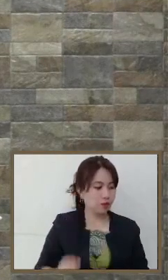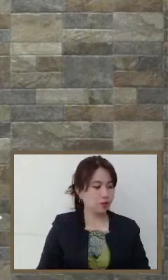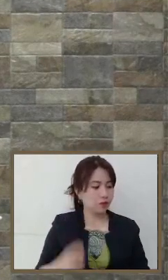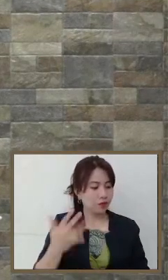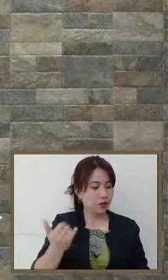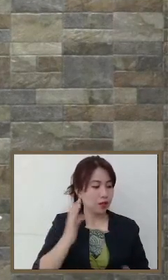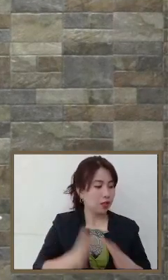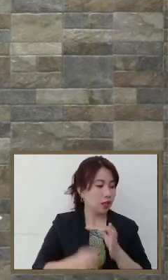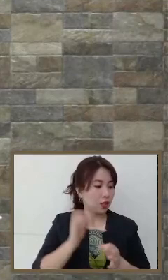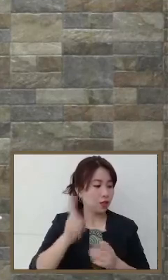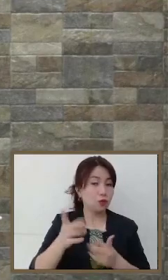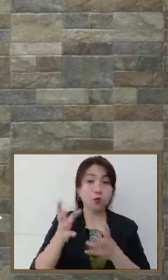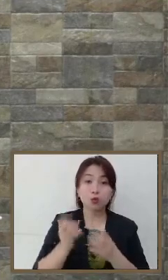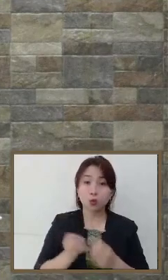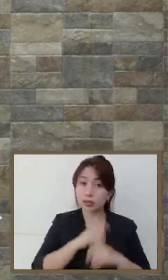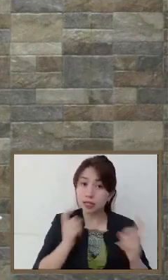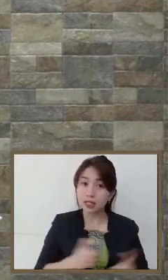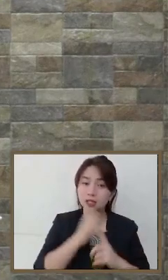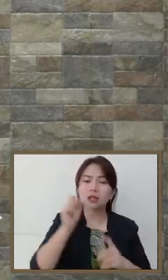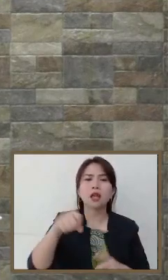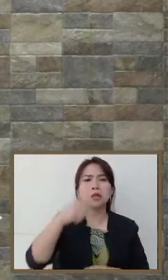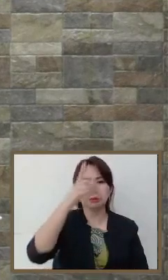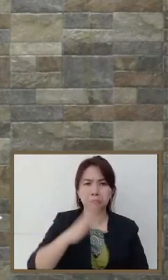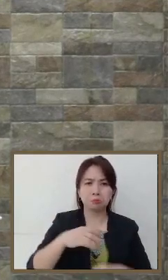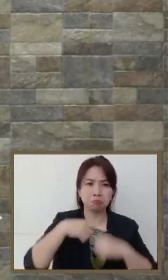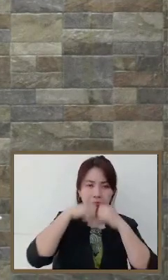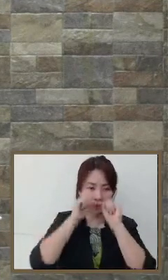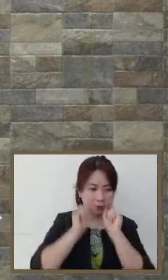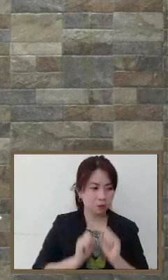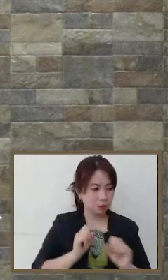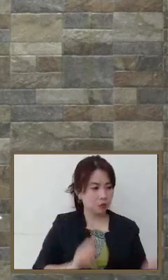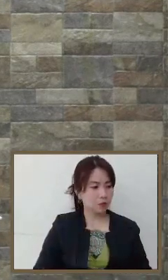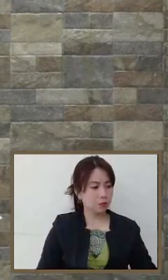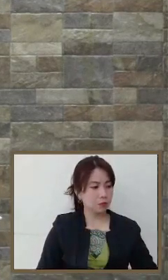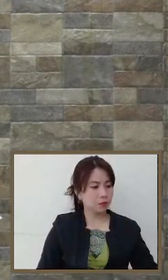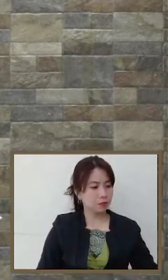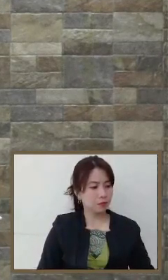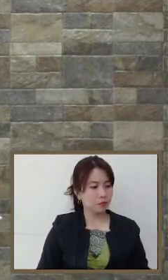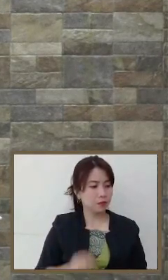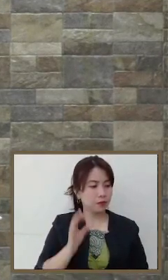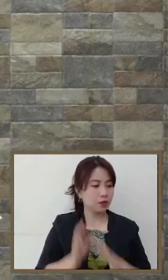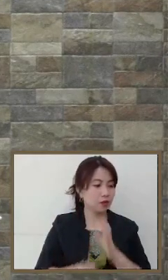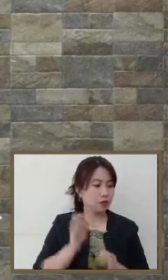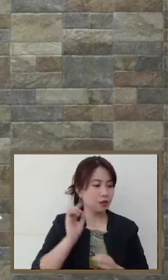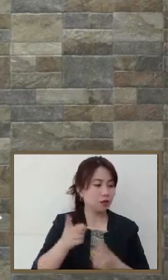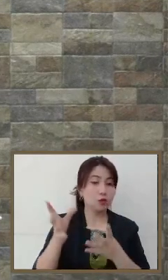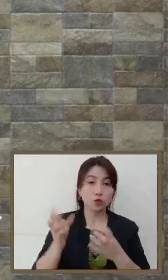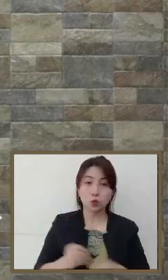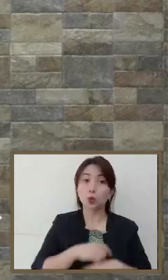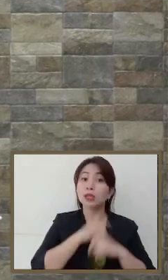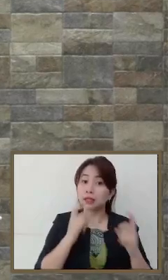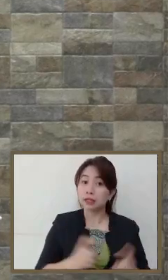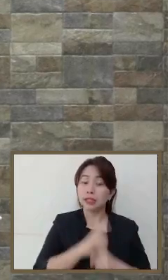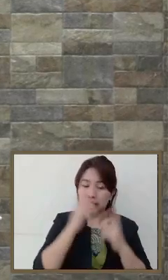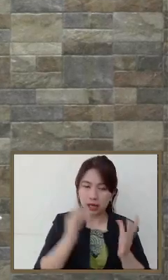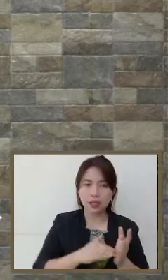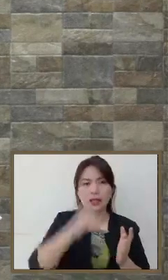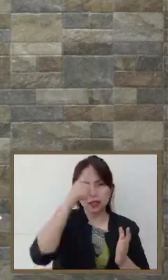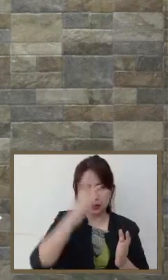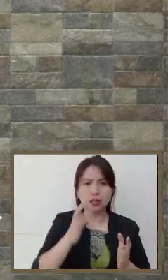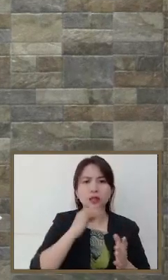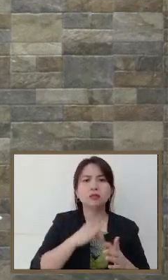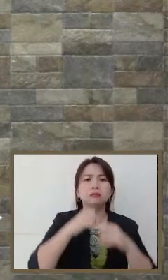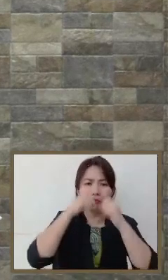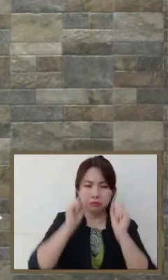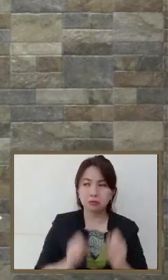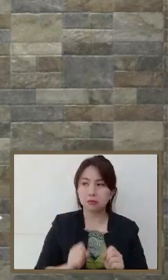ka ng kasalanan Malungkot ang Diyos pag gumawa ka ng kasalanan Malungkot ang Dios Alam mo ba yag